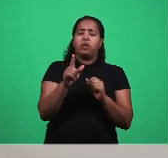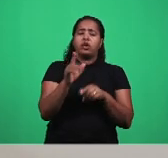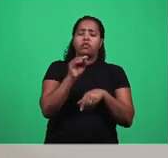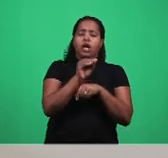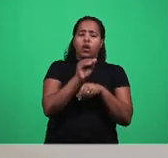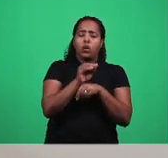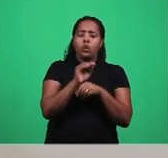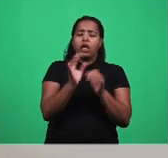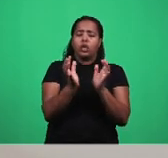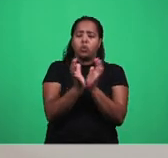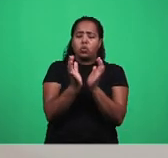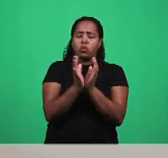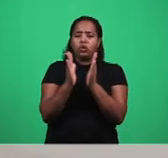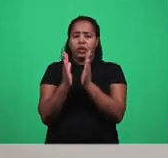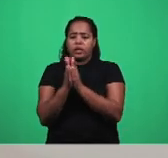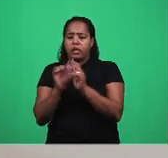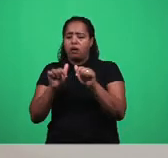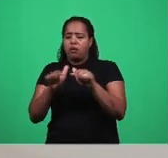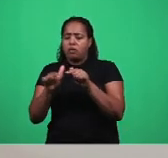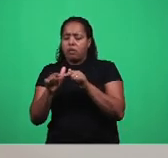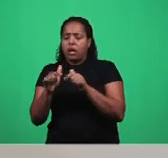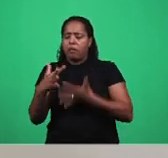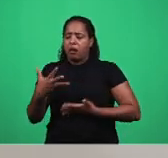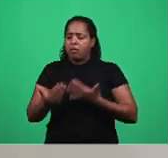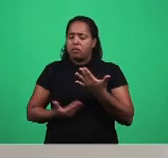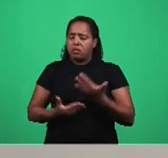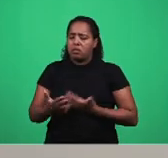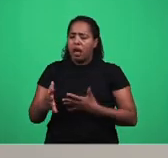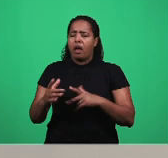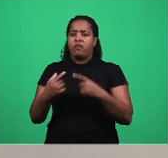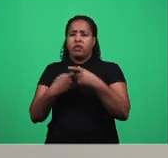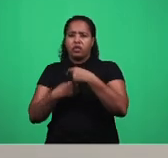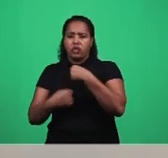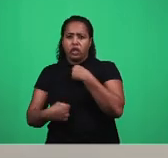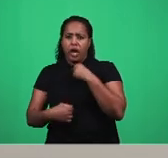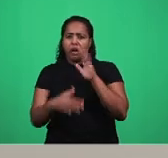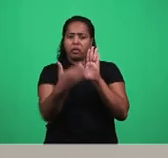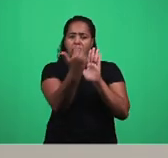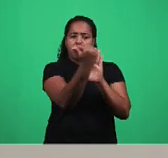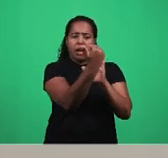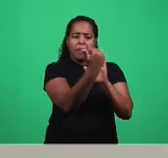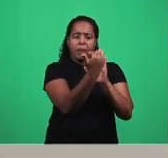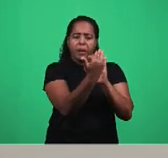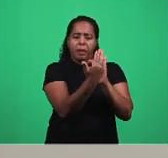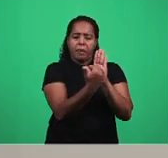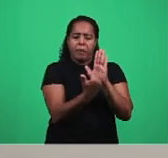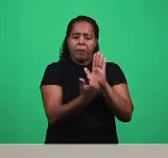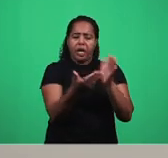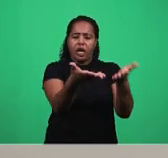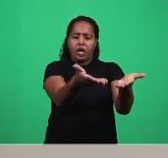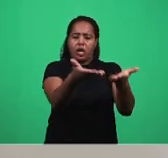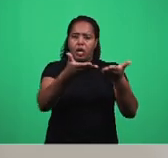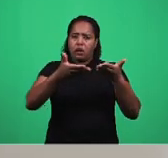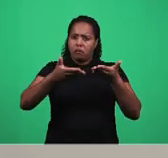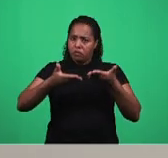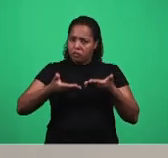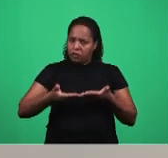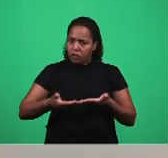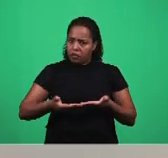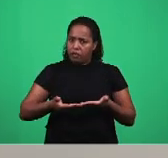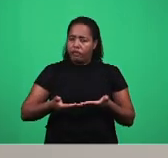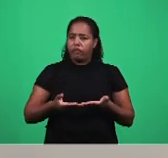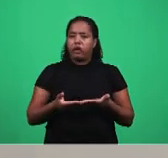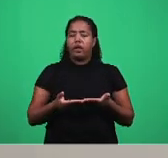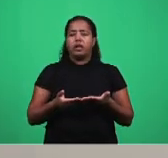dames. Il va faire la programmation des invitations que l'Église doit faire. Faire attention, le rapport qu'il